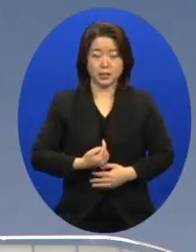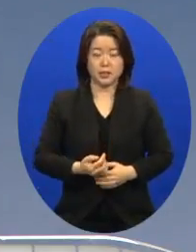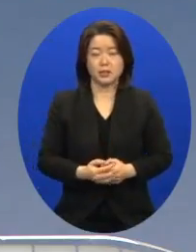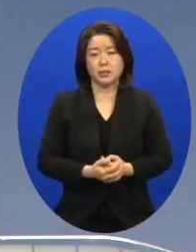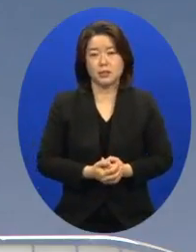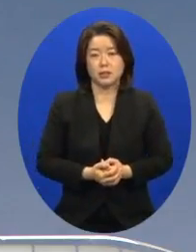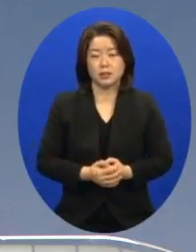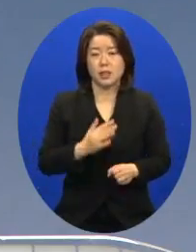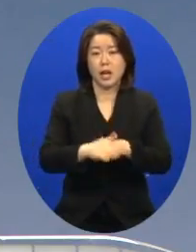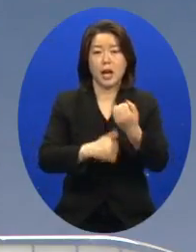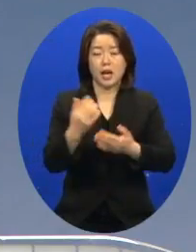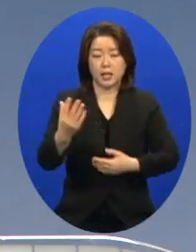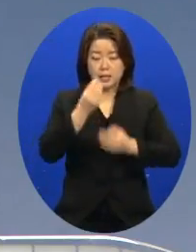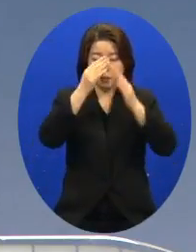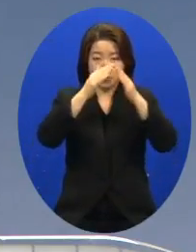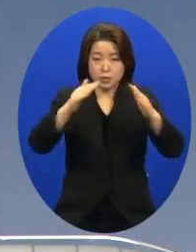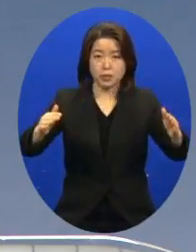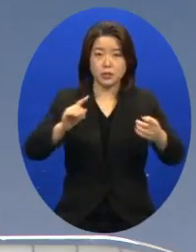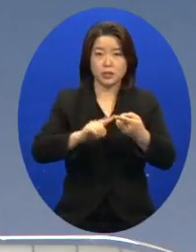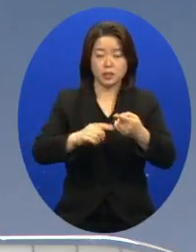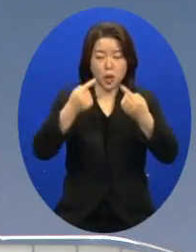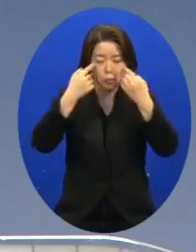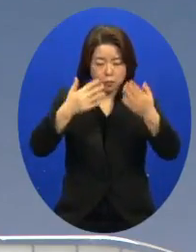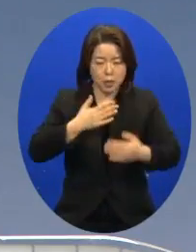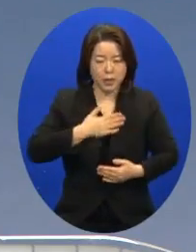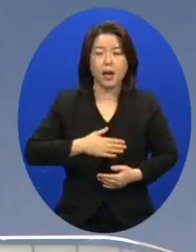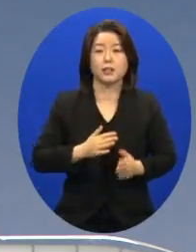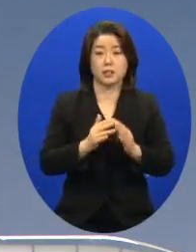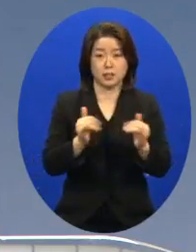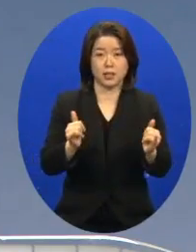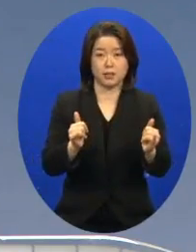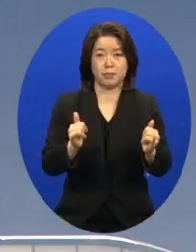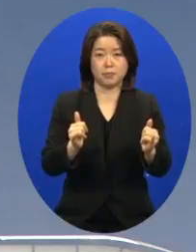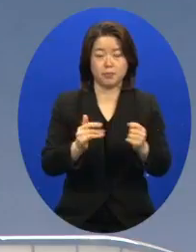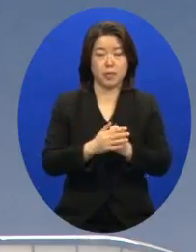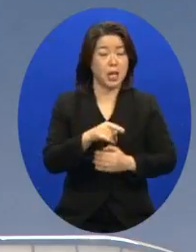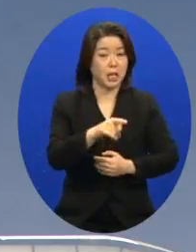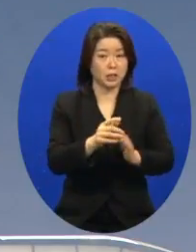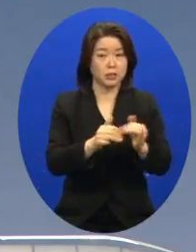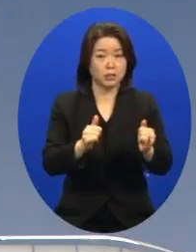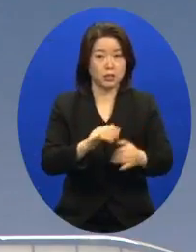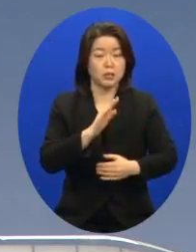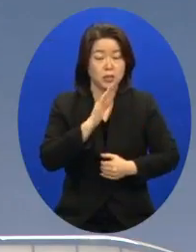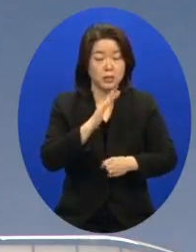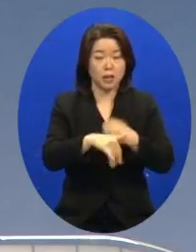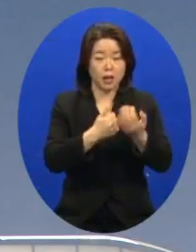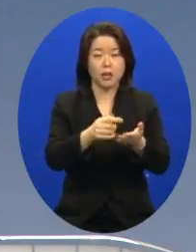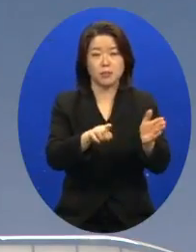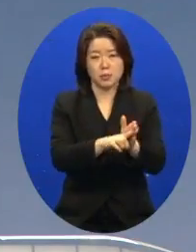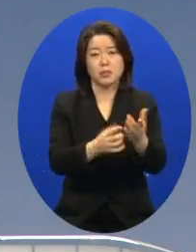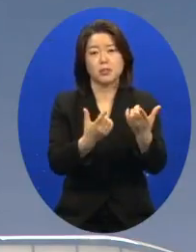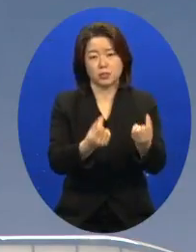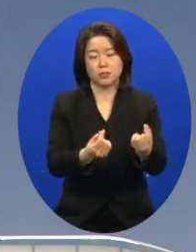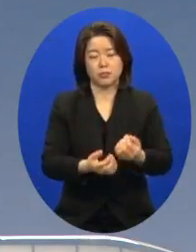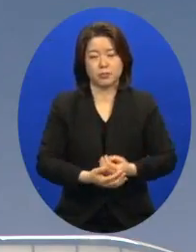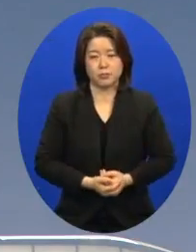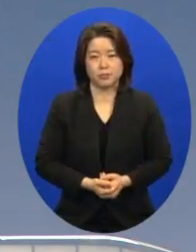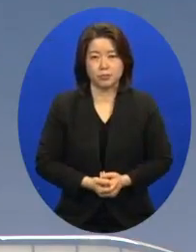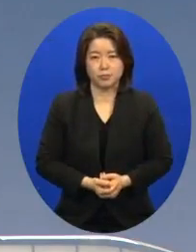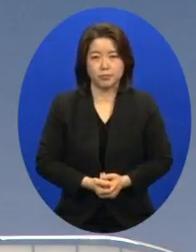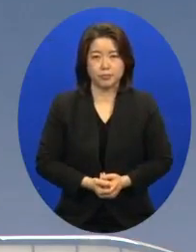하나님의 성전인 것을 분명히 아는 사람 그 사람은 진짜 하나님을 믿는 사람